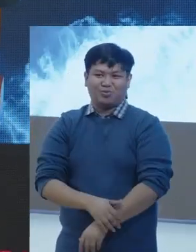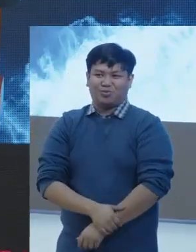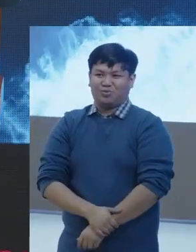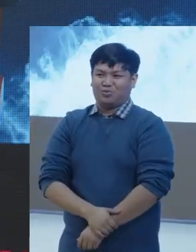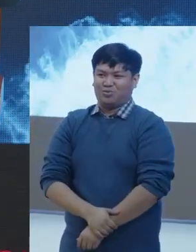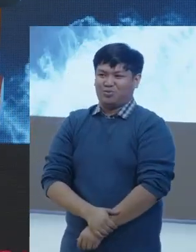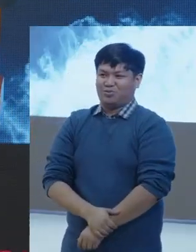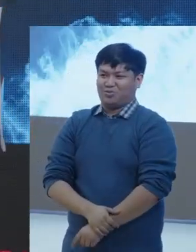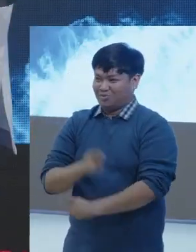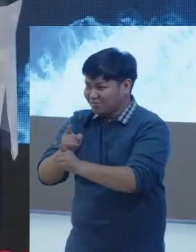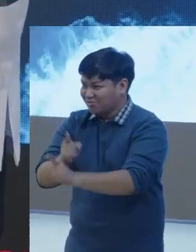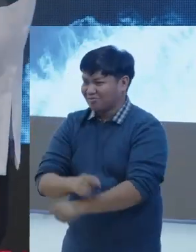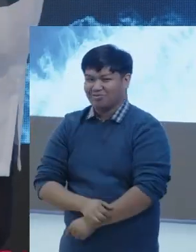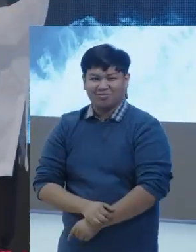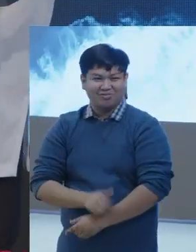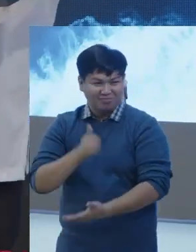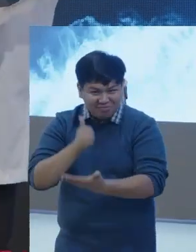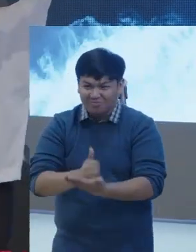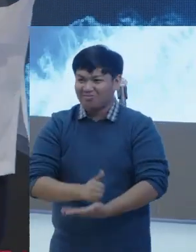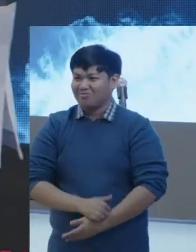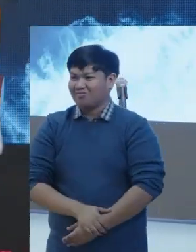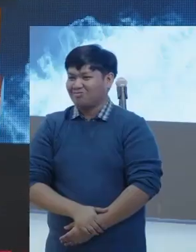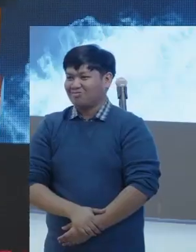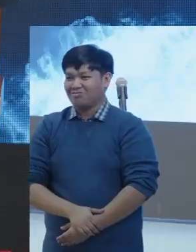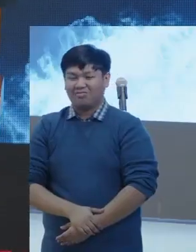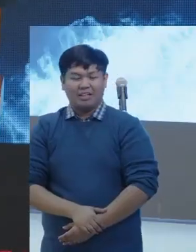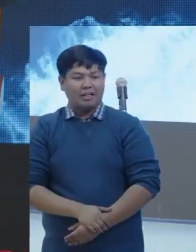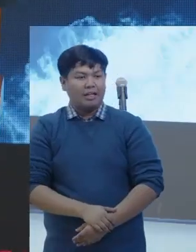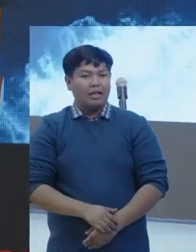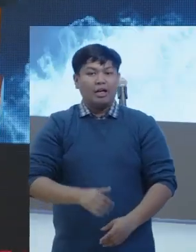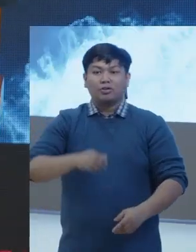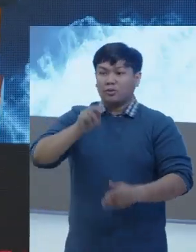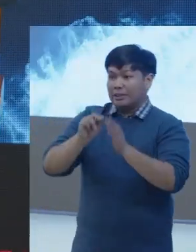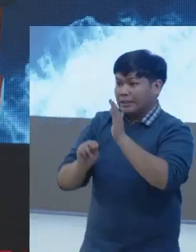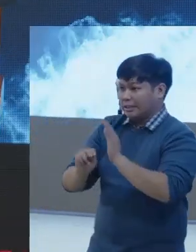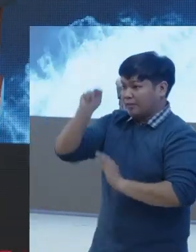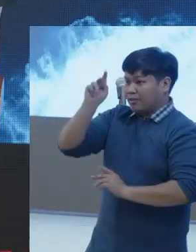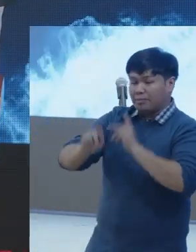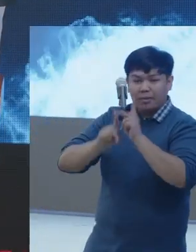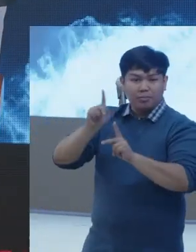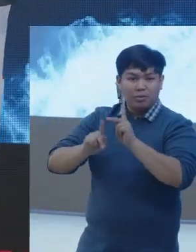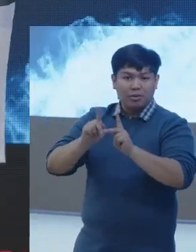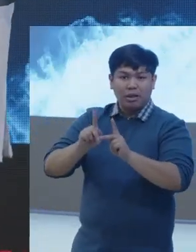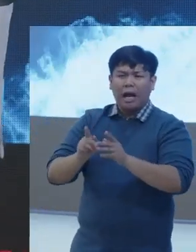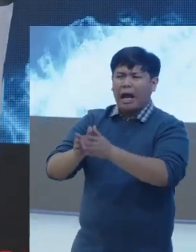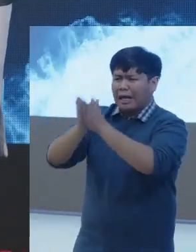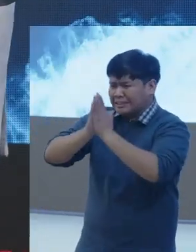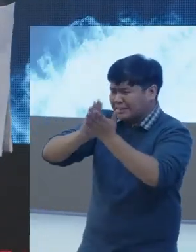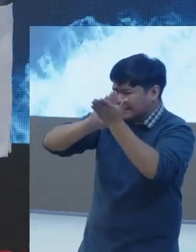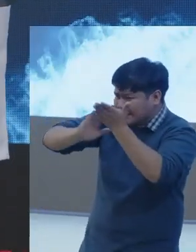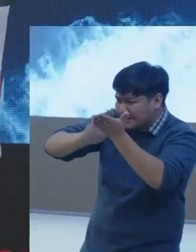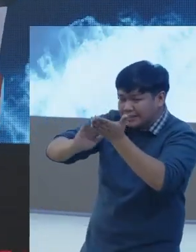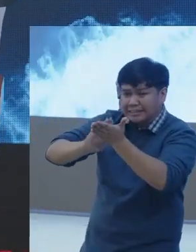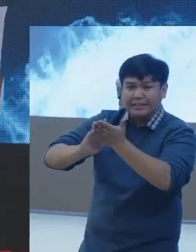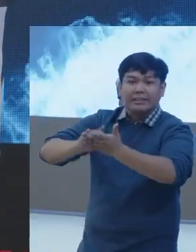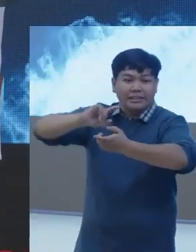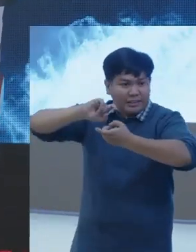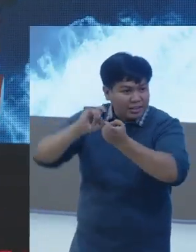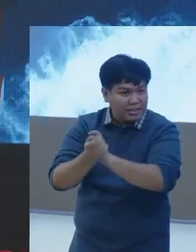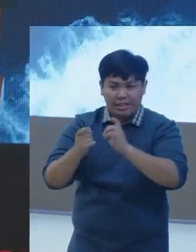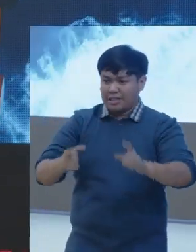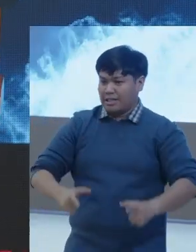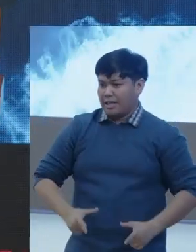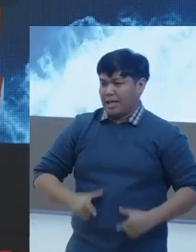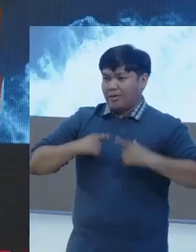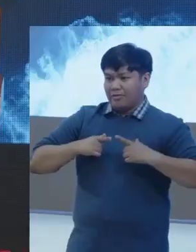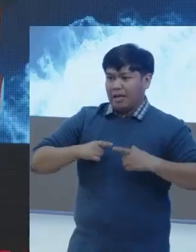Nineveh, mahiwaga, mahimala, nagbago, nagsisi, nagluksa, nagbago ng kanilang pamumuhay at